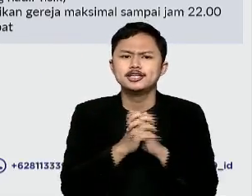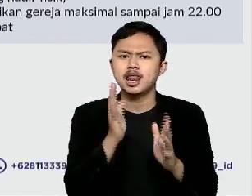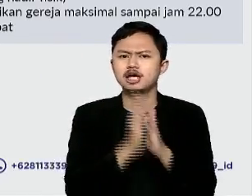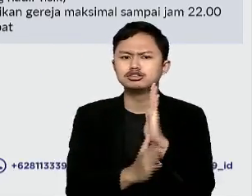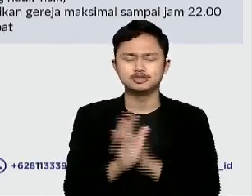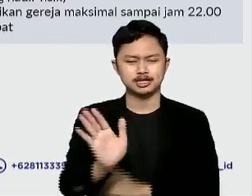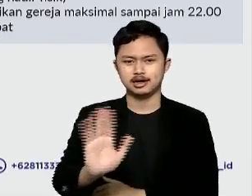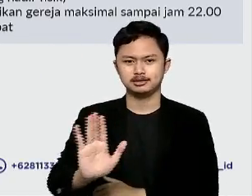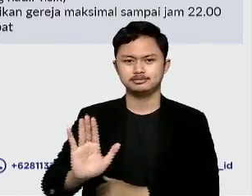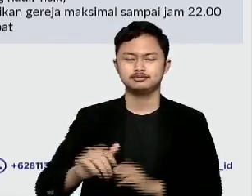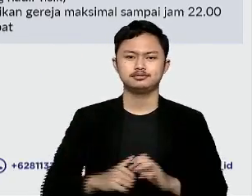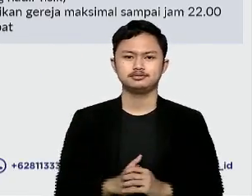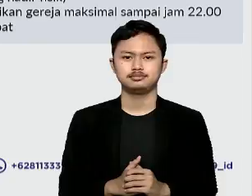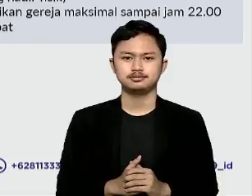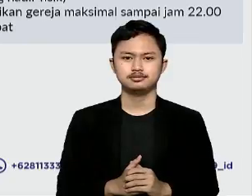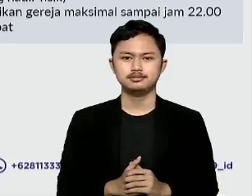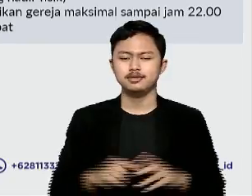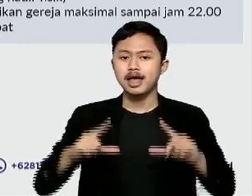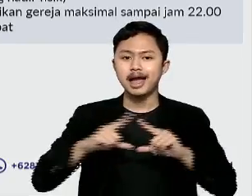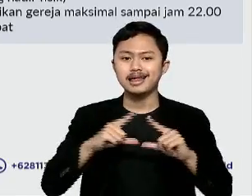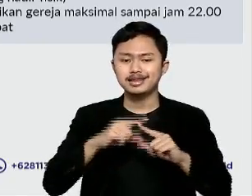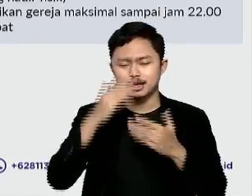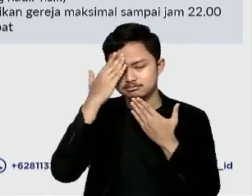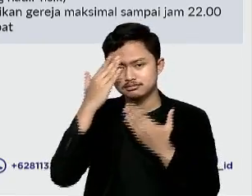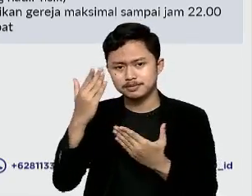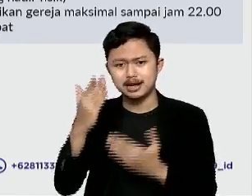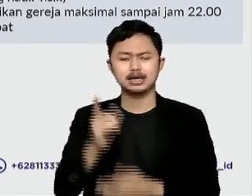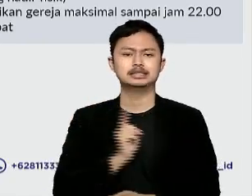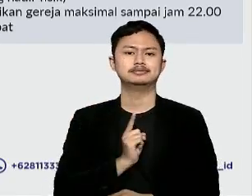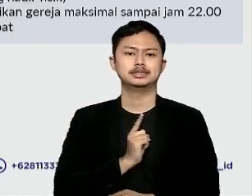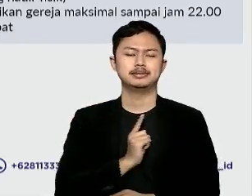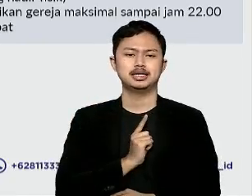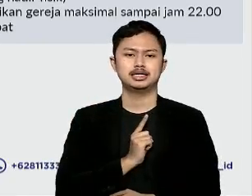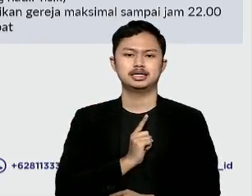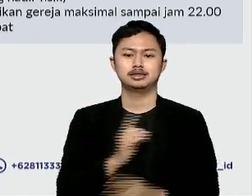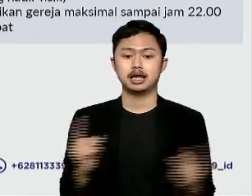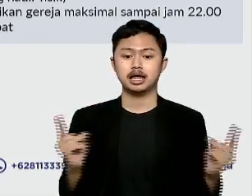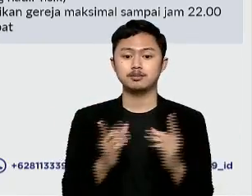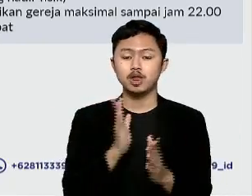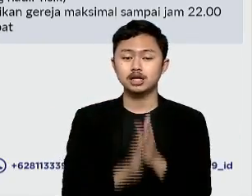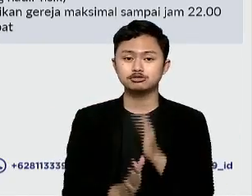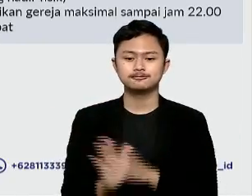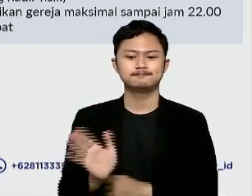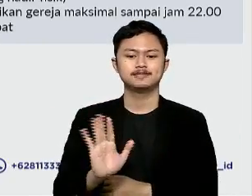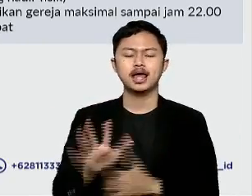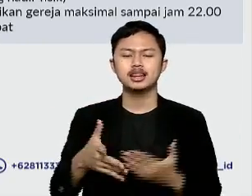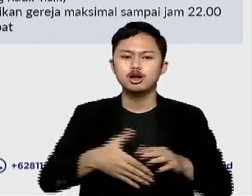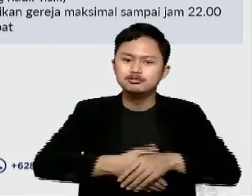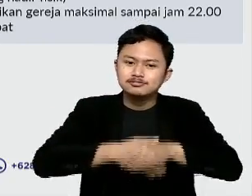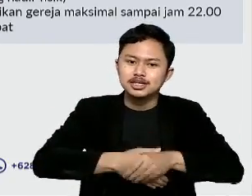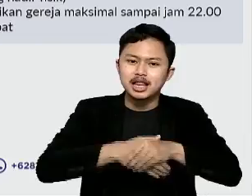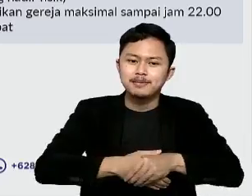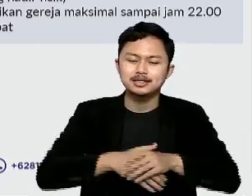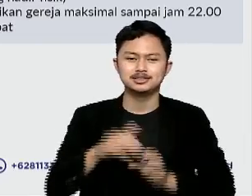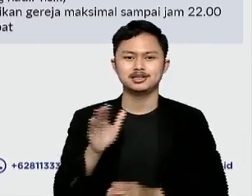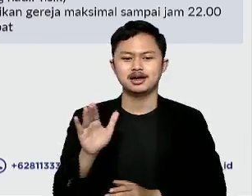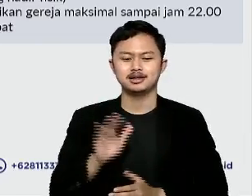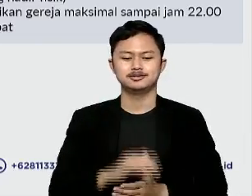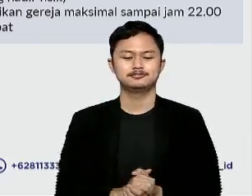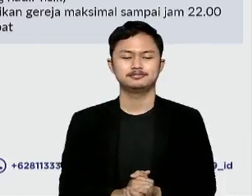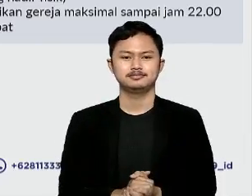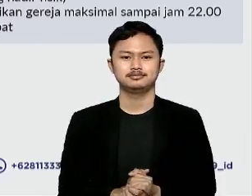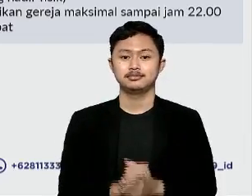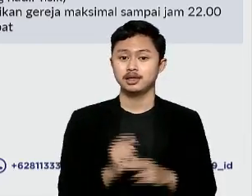Kemudian membawa perlengkapan peribadatan masing-masing dan menghindari kontak fisik termasuk bersalaman. Yang